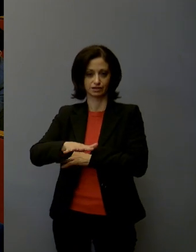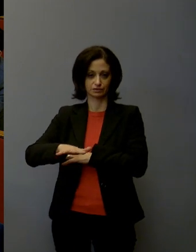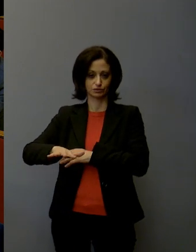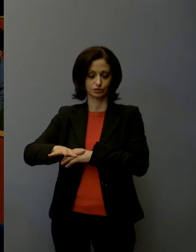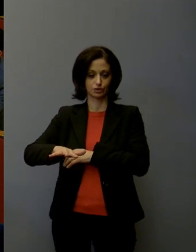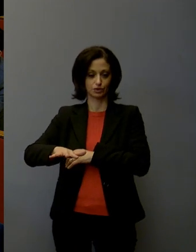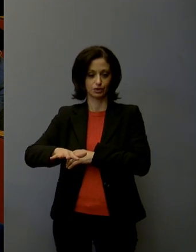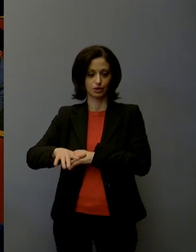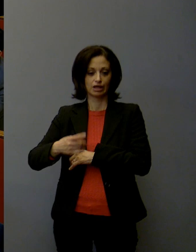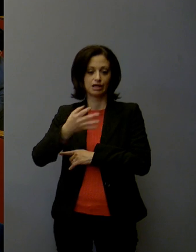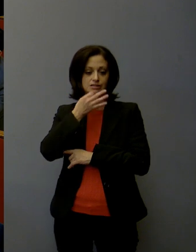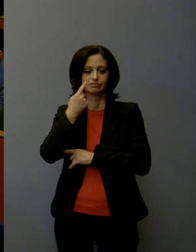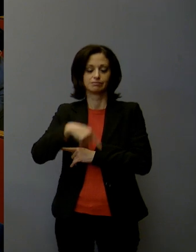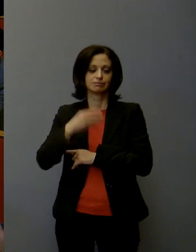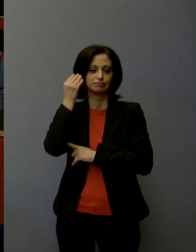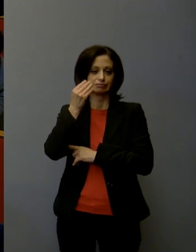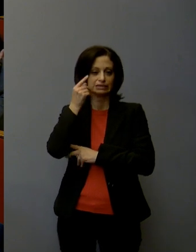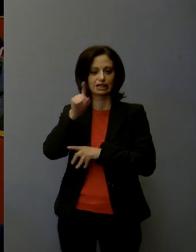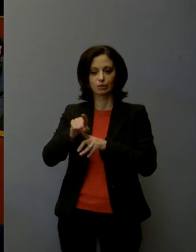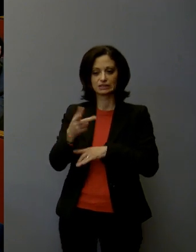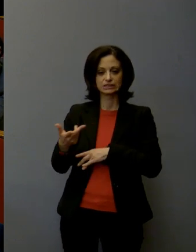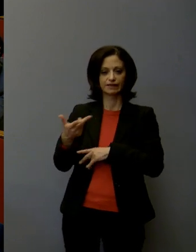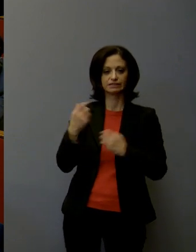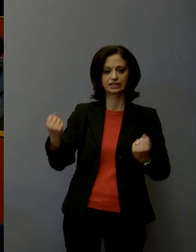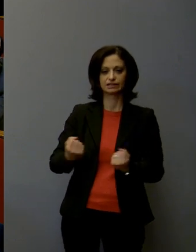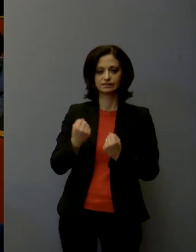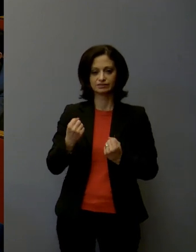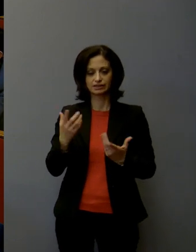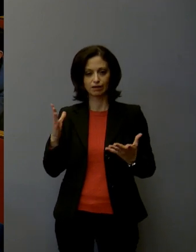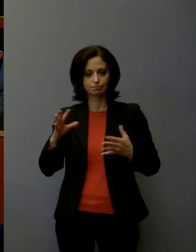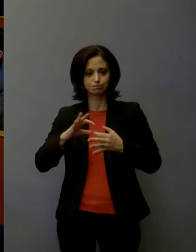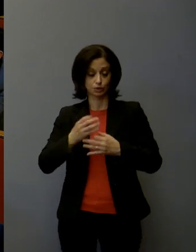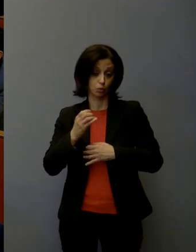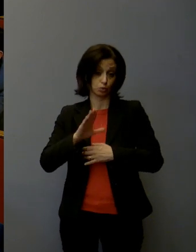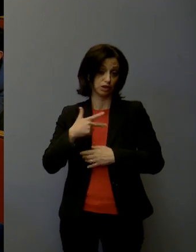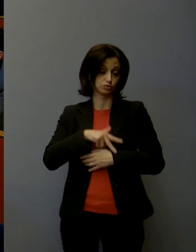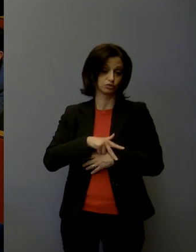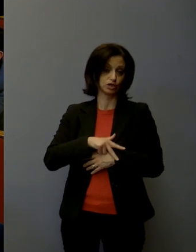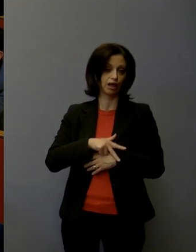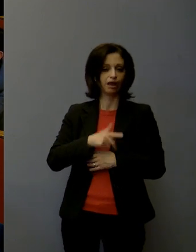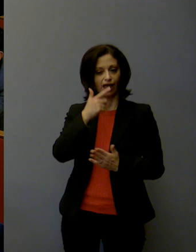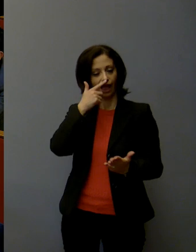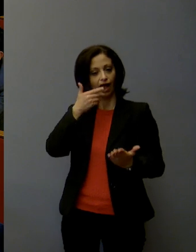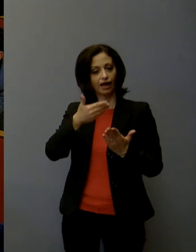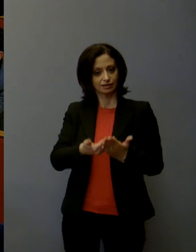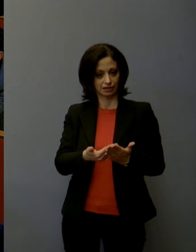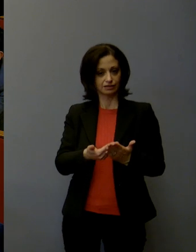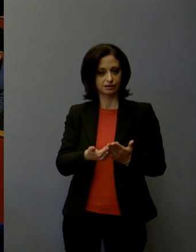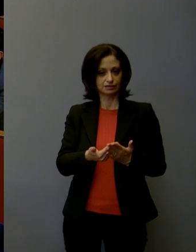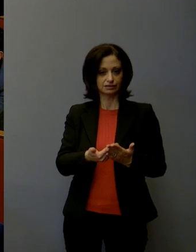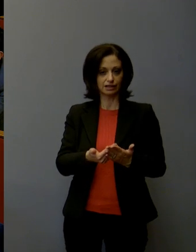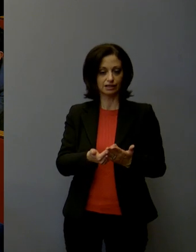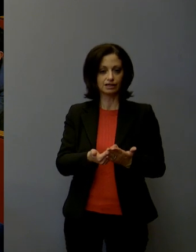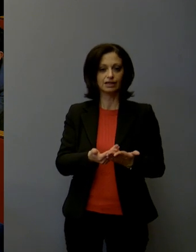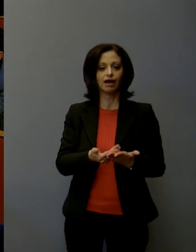bisogna pensare a servizi e attività culturali e sociali che siano adeguate e che rispondano